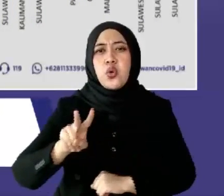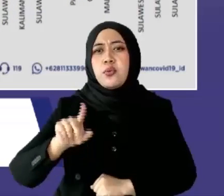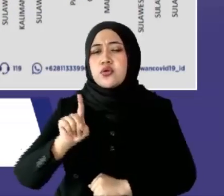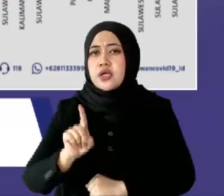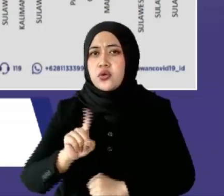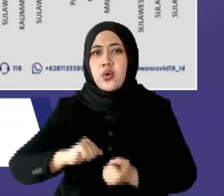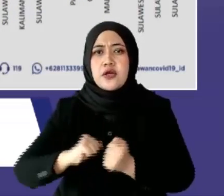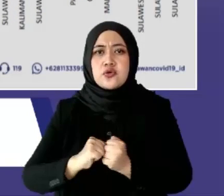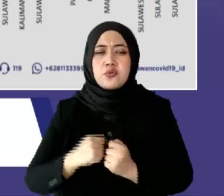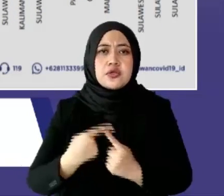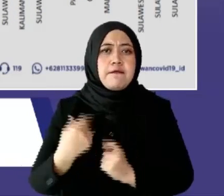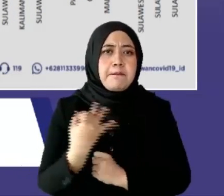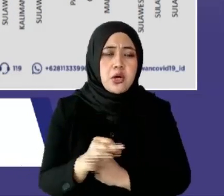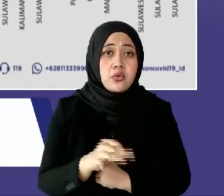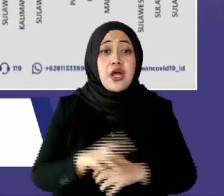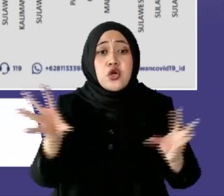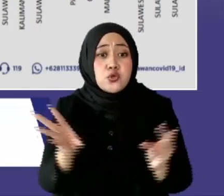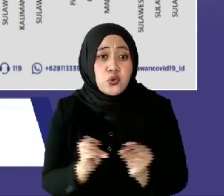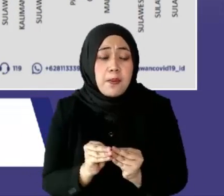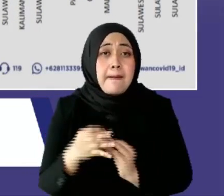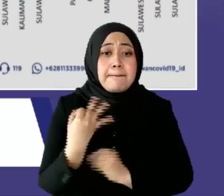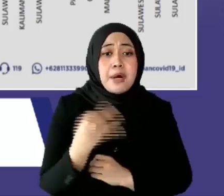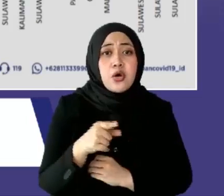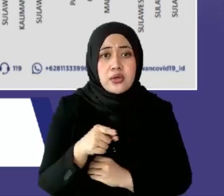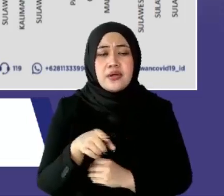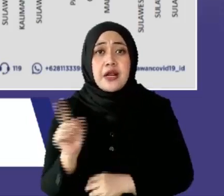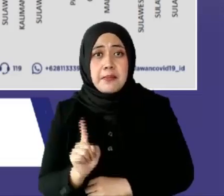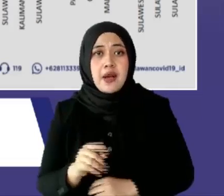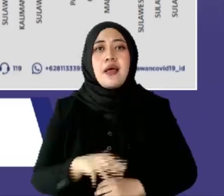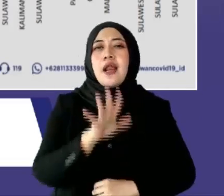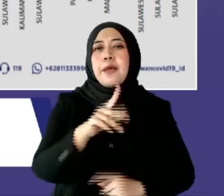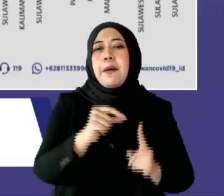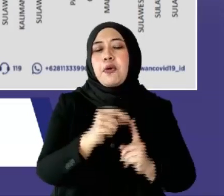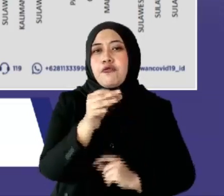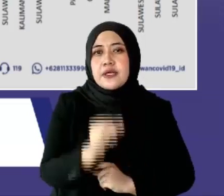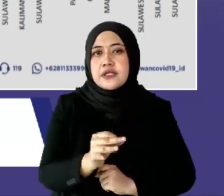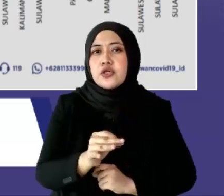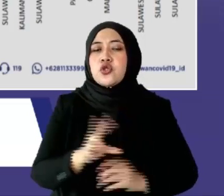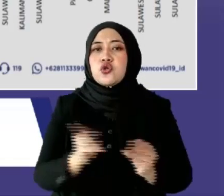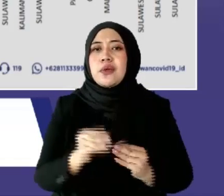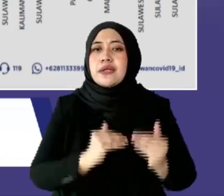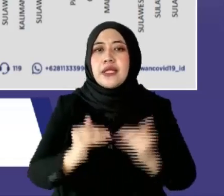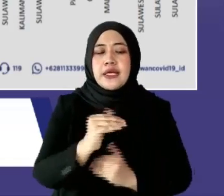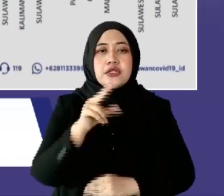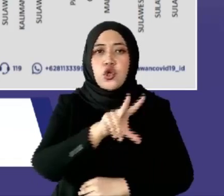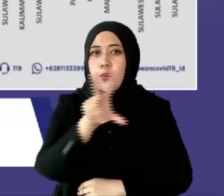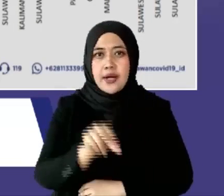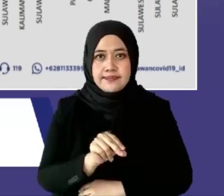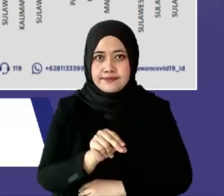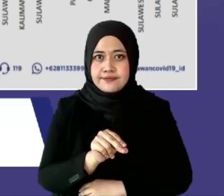40.821 kasus. Penambahan ini dikontribusi oleh 5 provinsi dengan kenaikan kasus tertinggi, yaitu Jawa